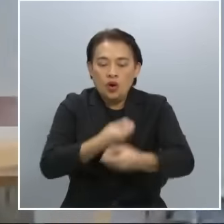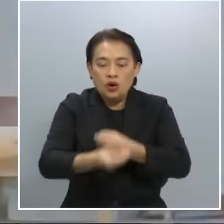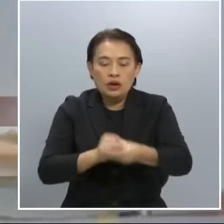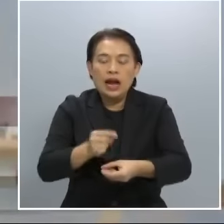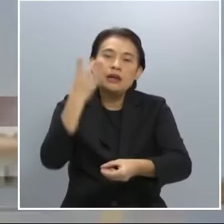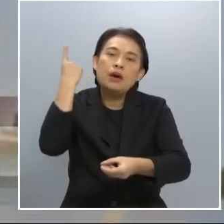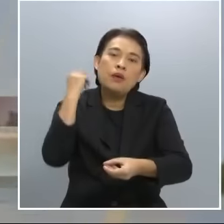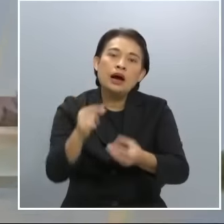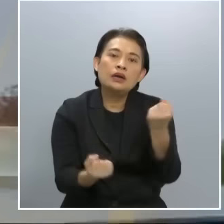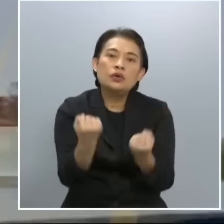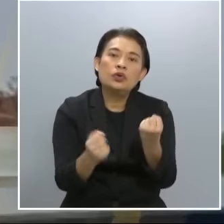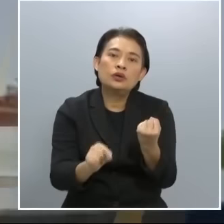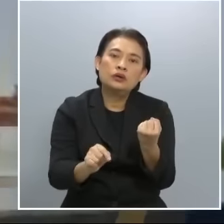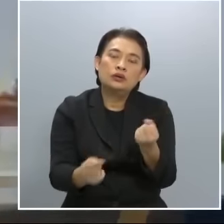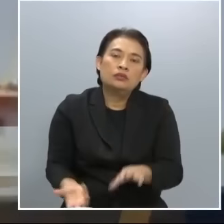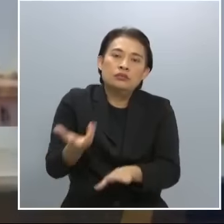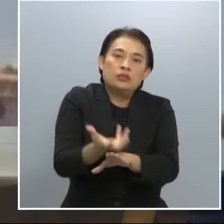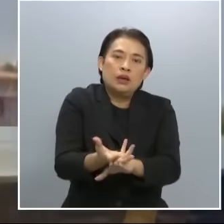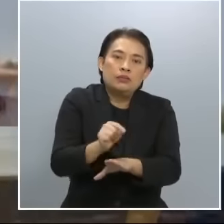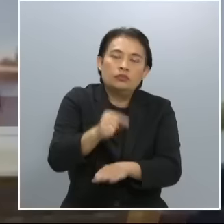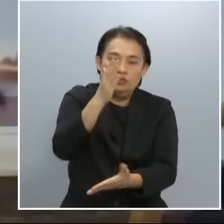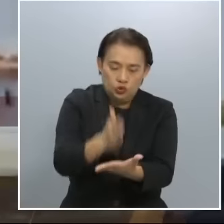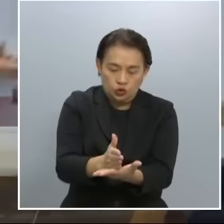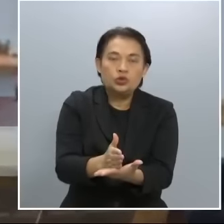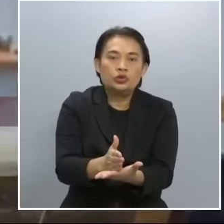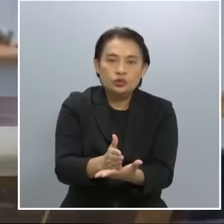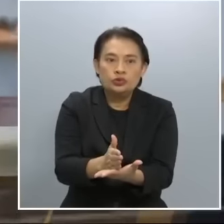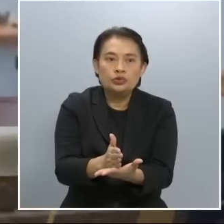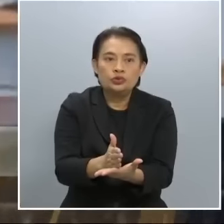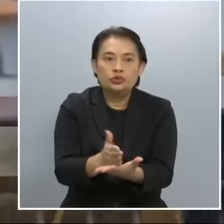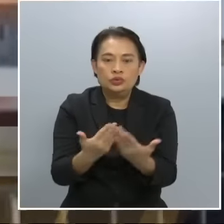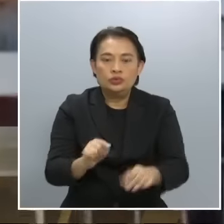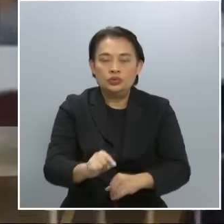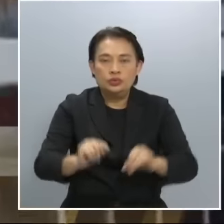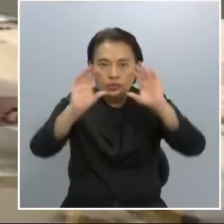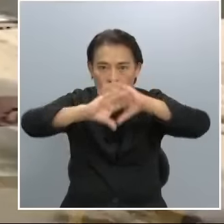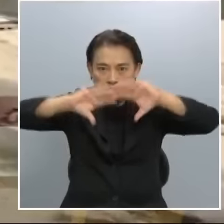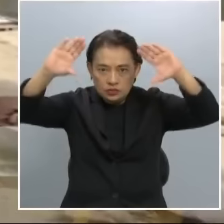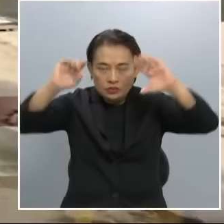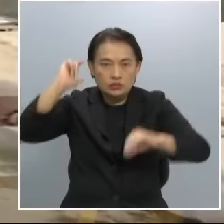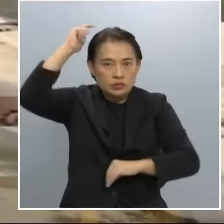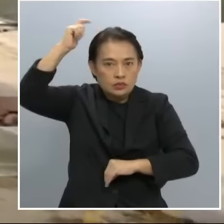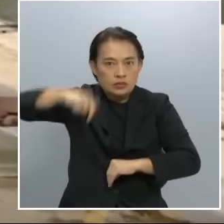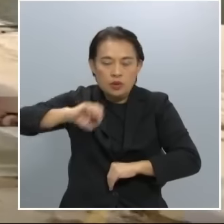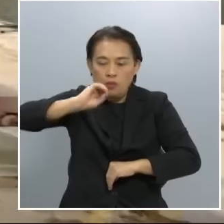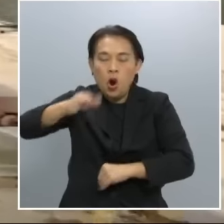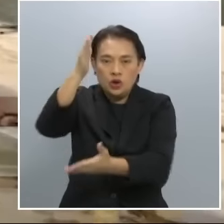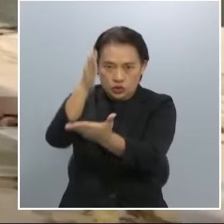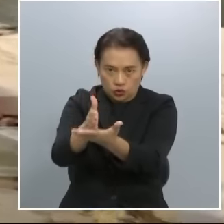ต้องหยุดเคลื่อนย้ายไปในจุดที่ปลอดภัยทางการเมียนมาประกาศยุติการส่งสินค้าข้ามแด